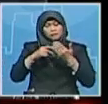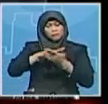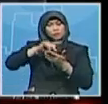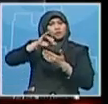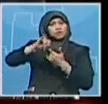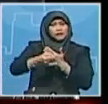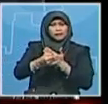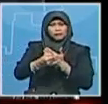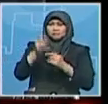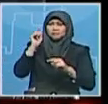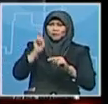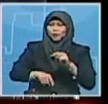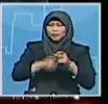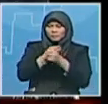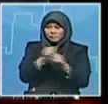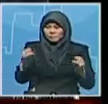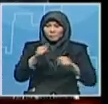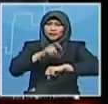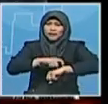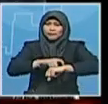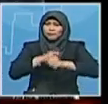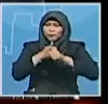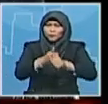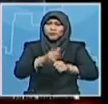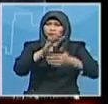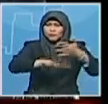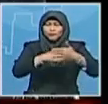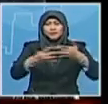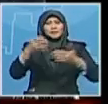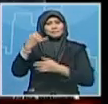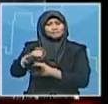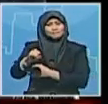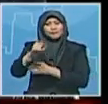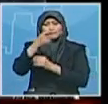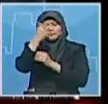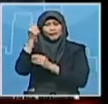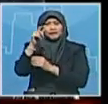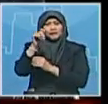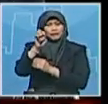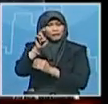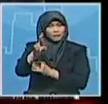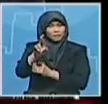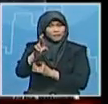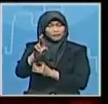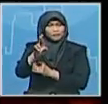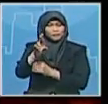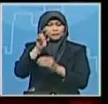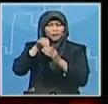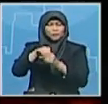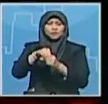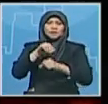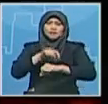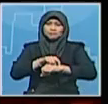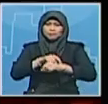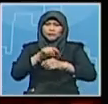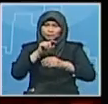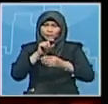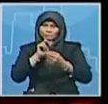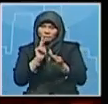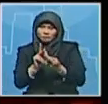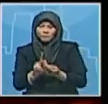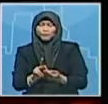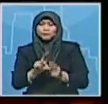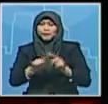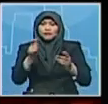yang tak dapat disiapkan waktu tertentu. Kadang-kadang bila tender, kontraktor masukkan tender pada kadar tertentu.